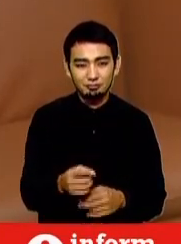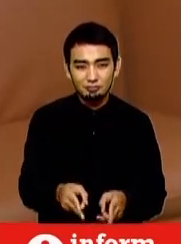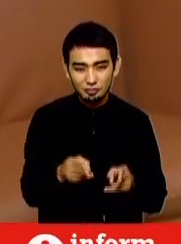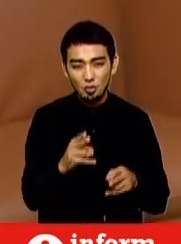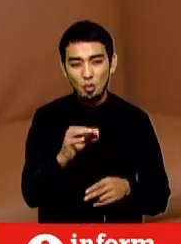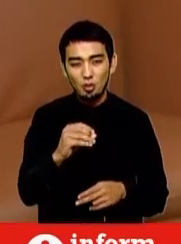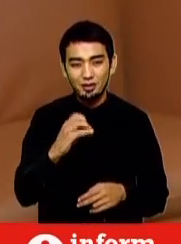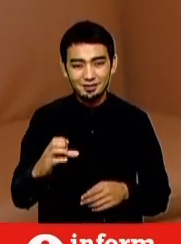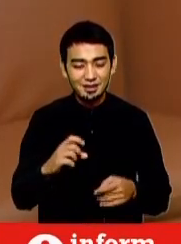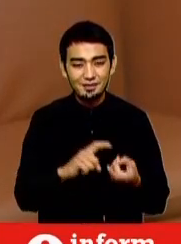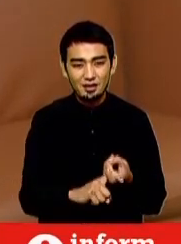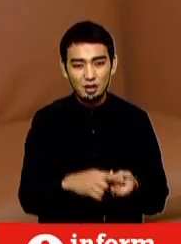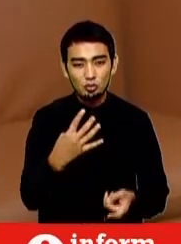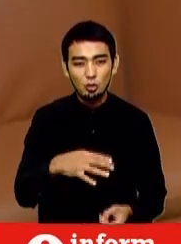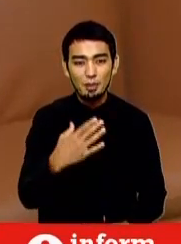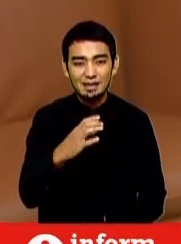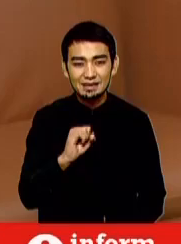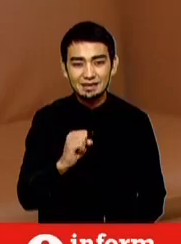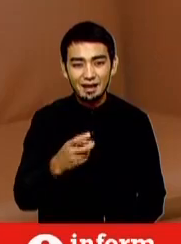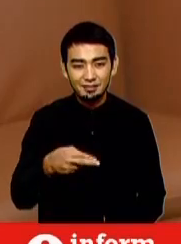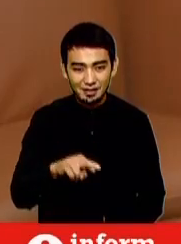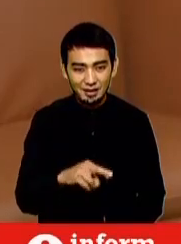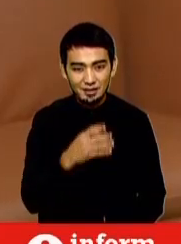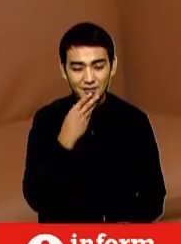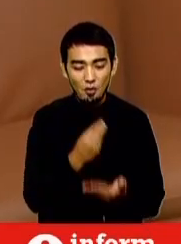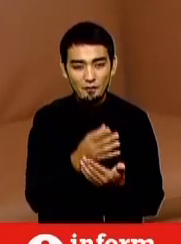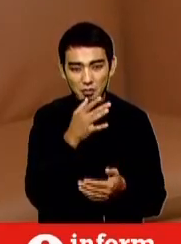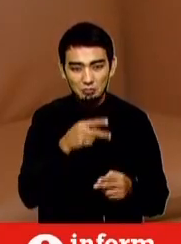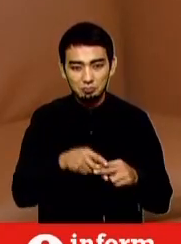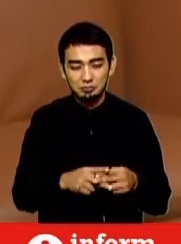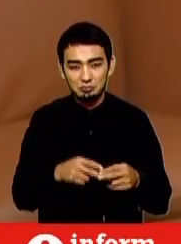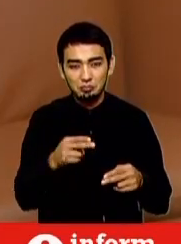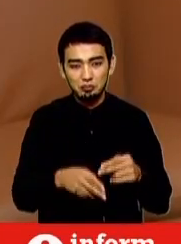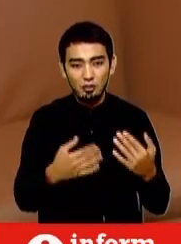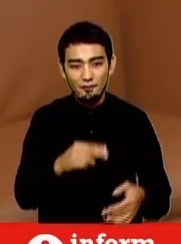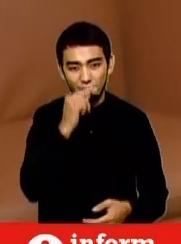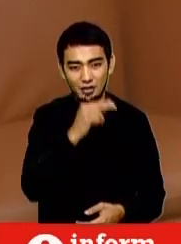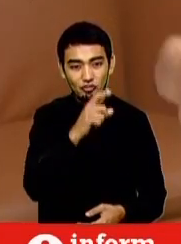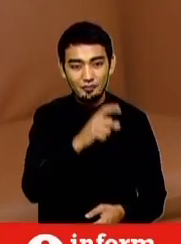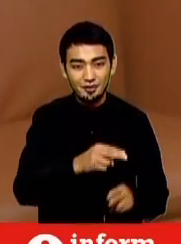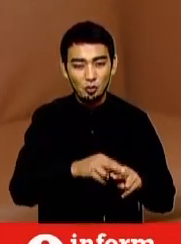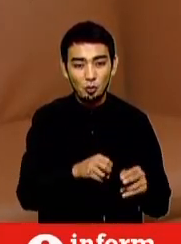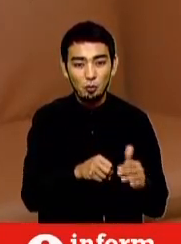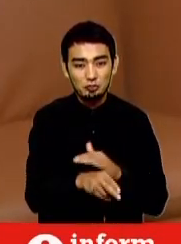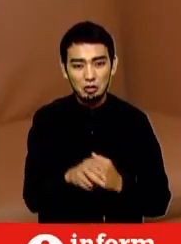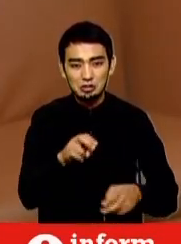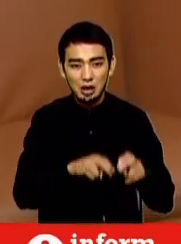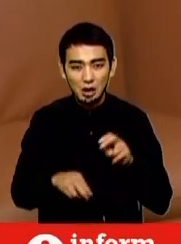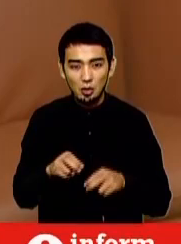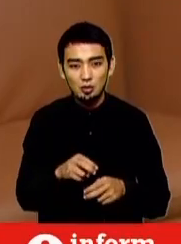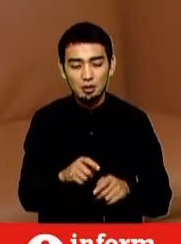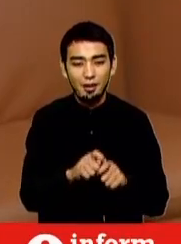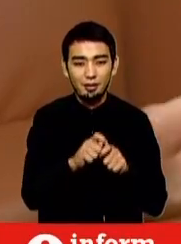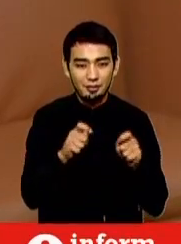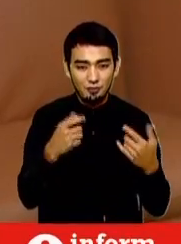кодексінің 45-ші бабына сәйкес мерзімі үзілген. Яғни күдікті тұлғаға жаңағы іздеу шаралары